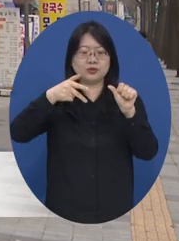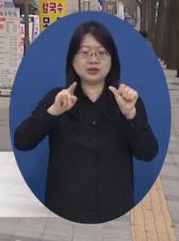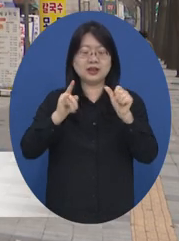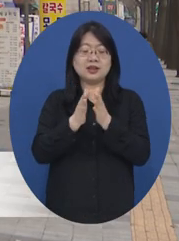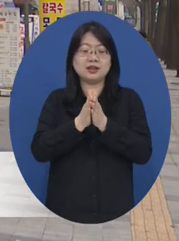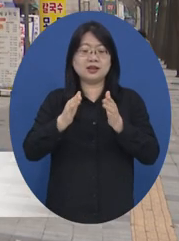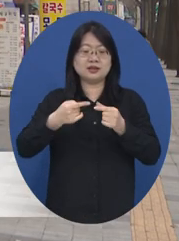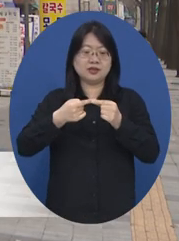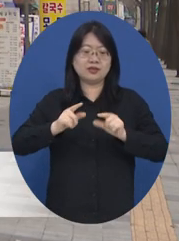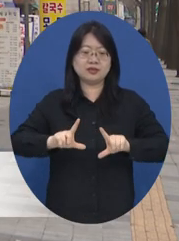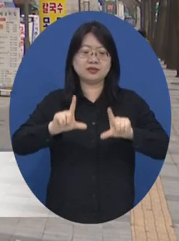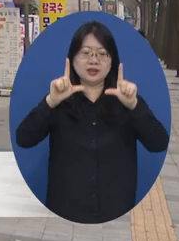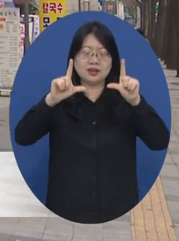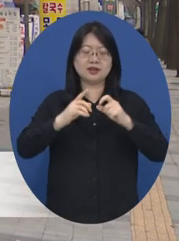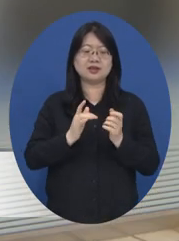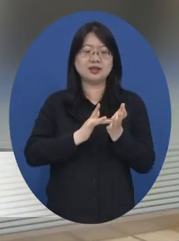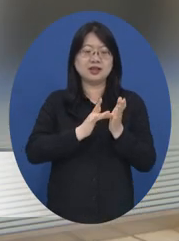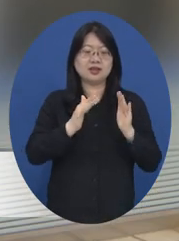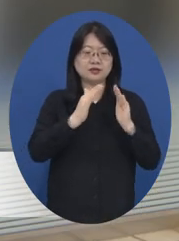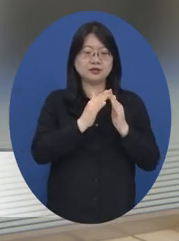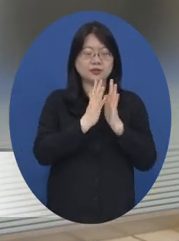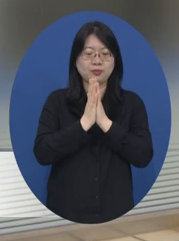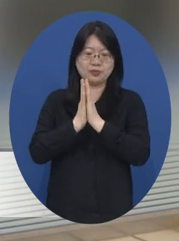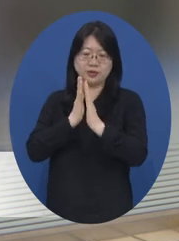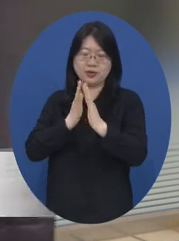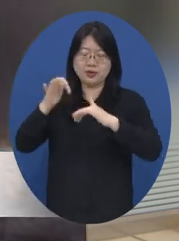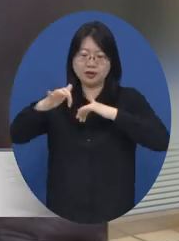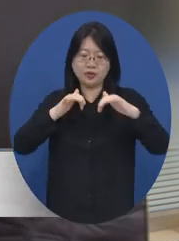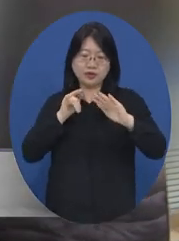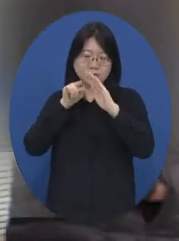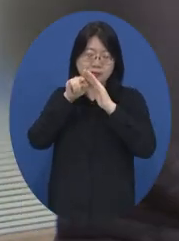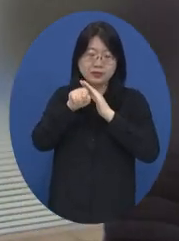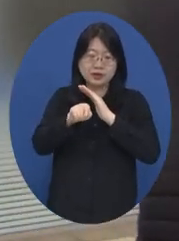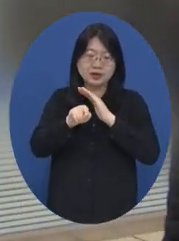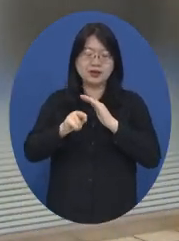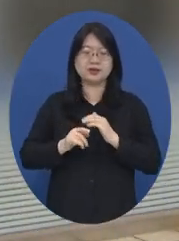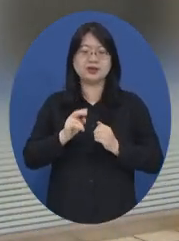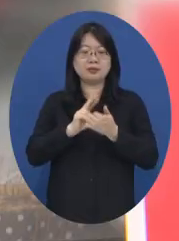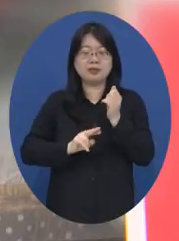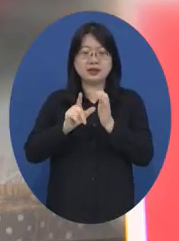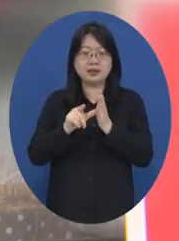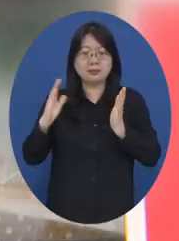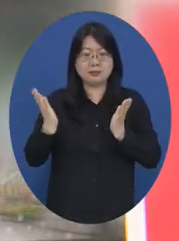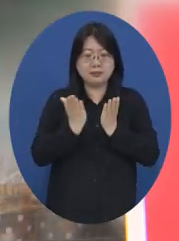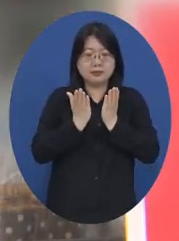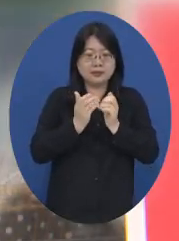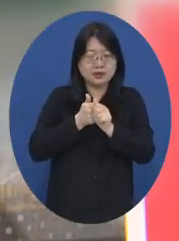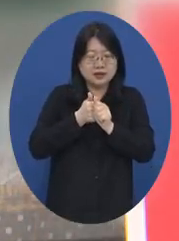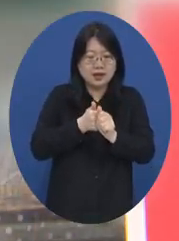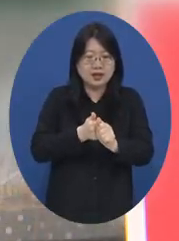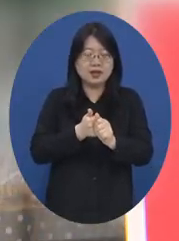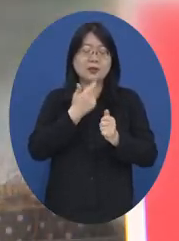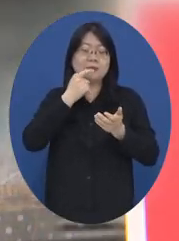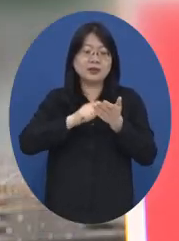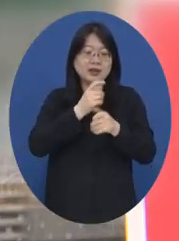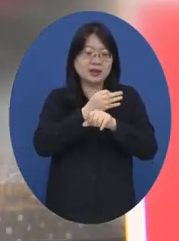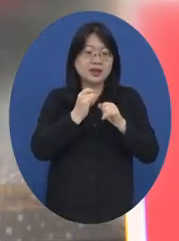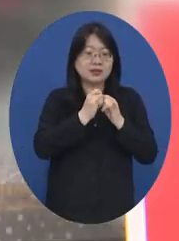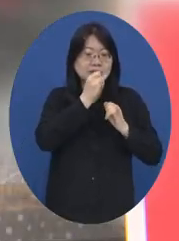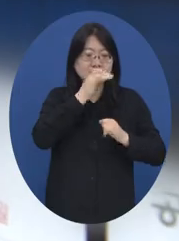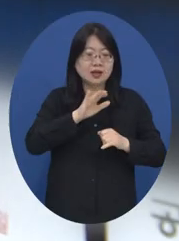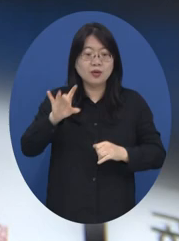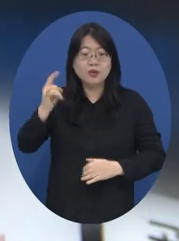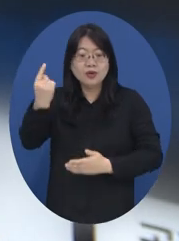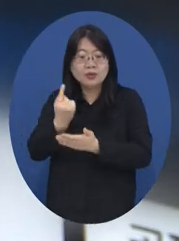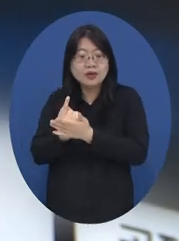정부의 마스크 오브제 시행 첫날 약국들이 즐비해 있는 거리로 나가 봤습니다 판매 시간을 맞춰 손쉽게 사는